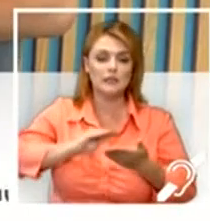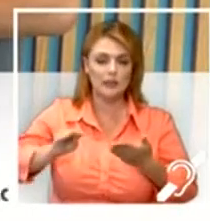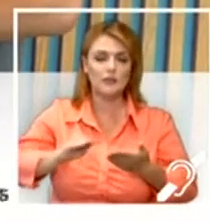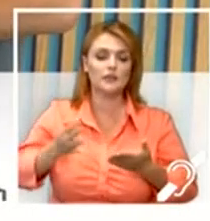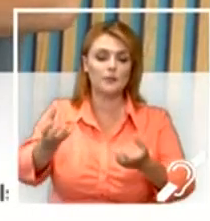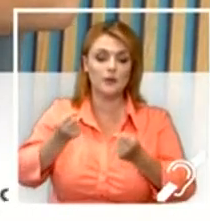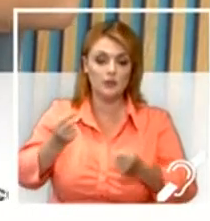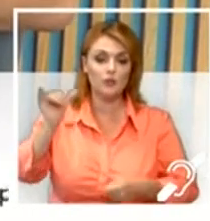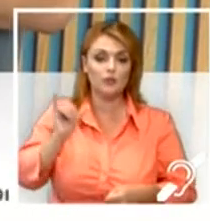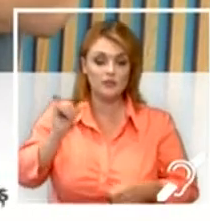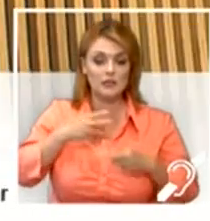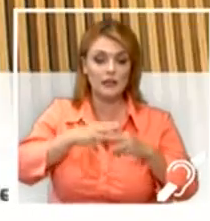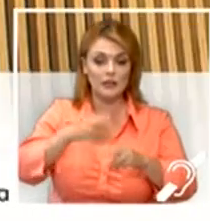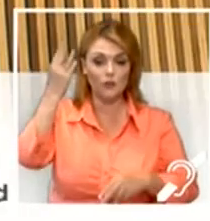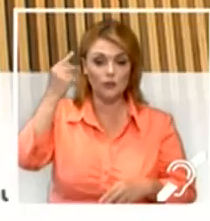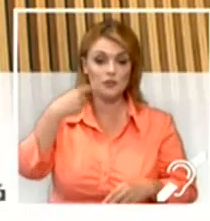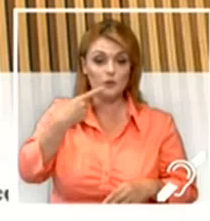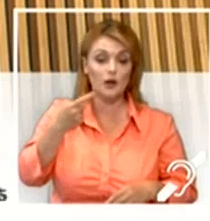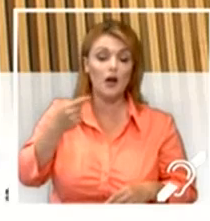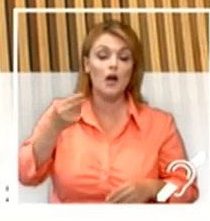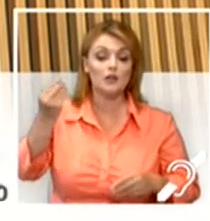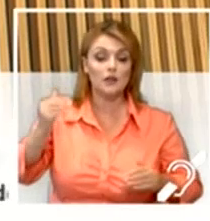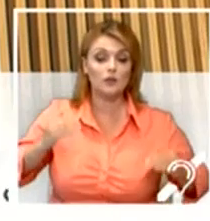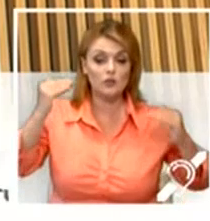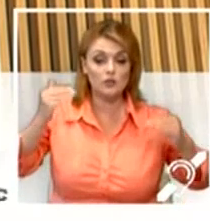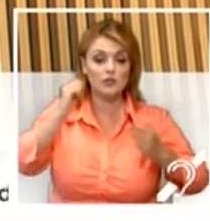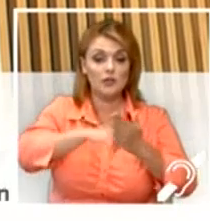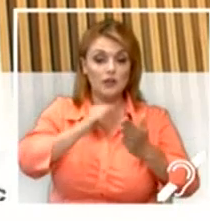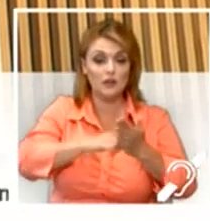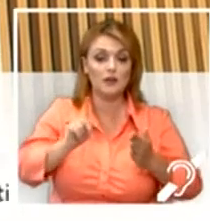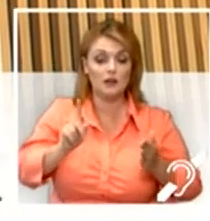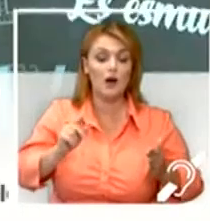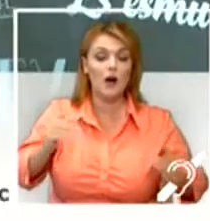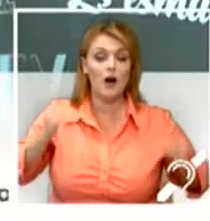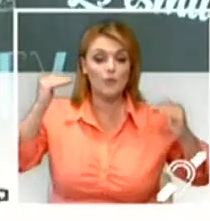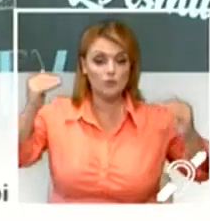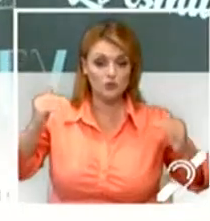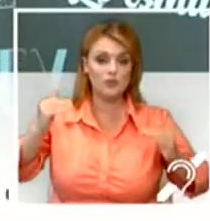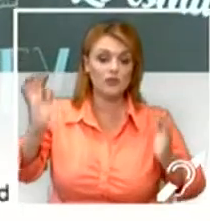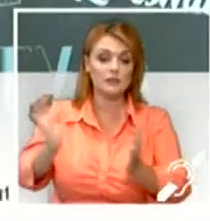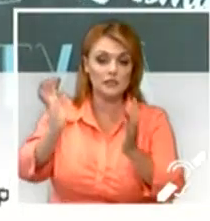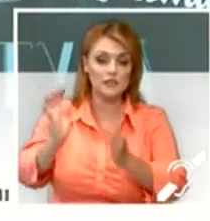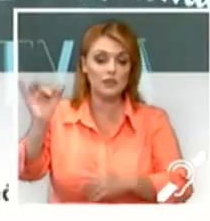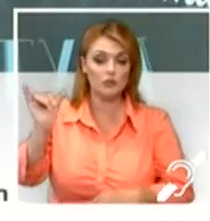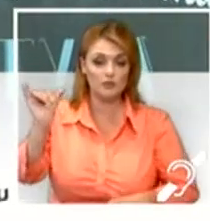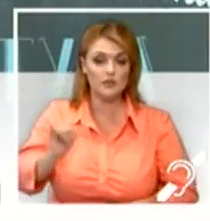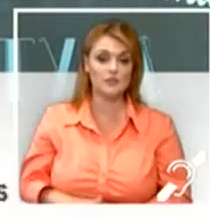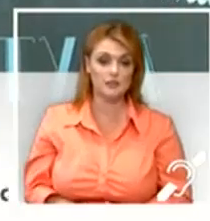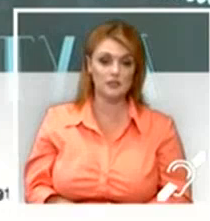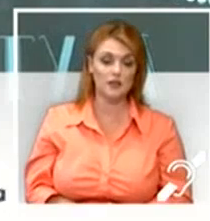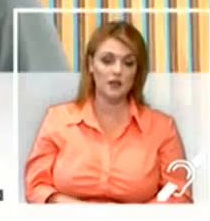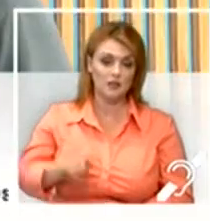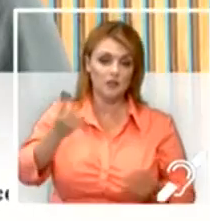Universității Tehnice din Moldova susține că taxele de studii au crescut din cauza majorării costurilor la întreținere. Universitatea Tehnică a